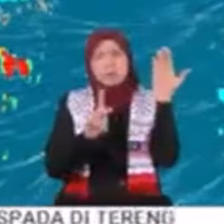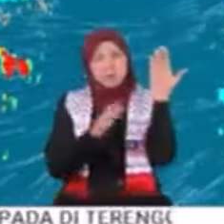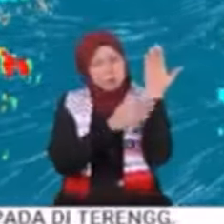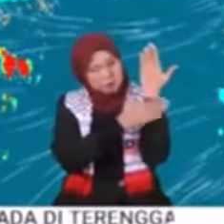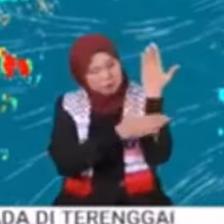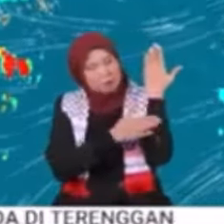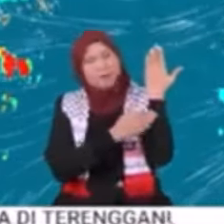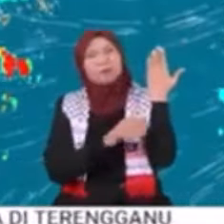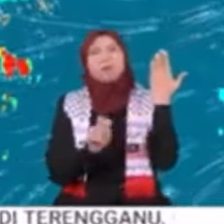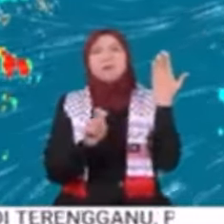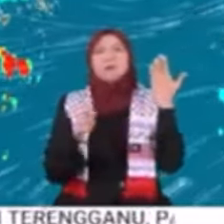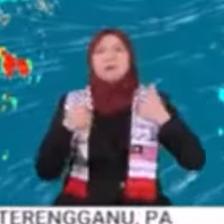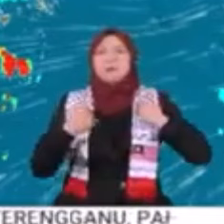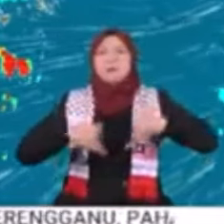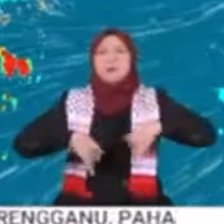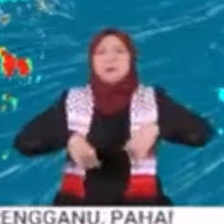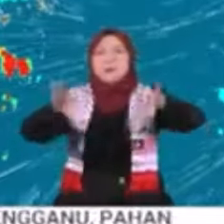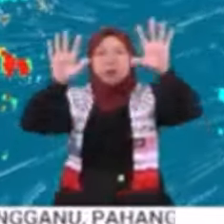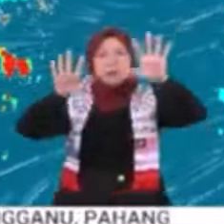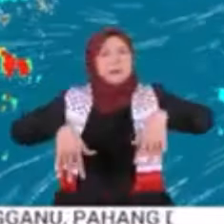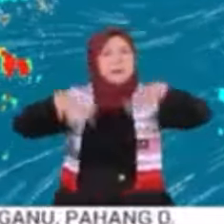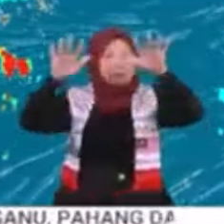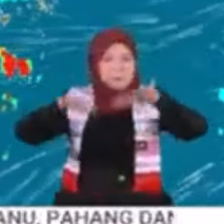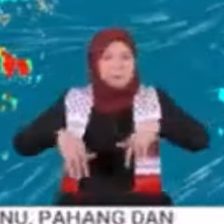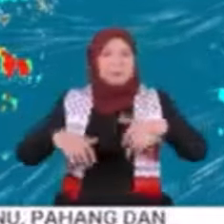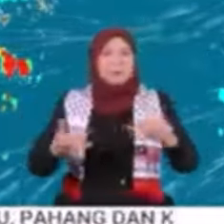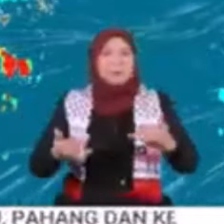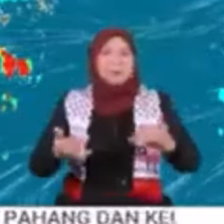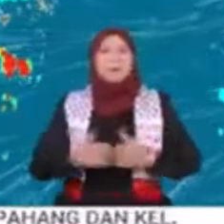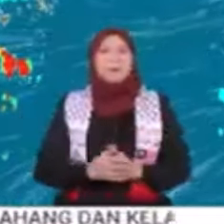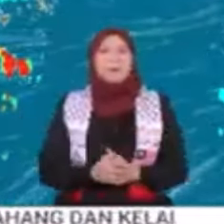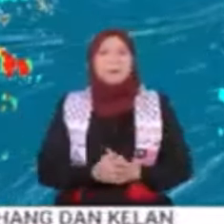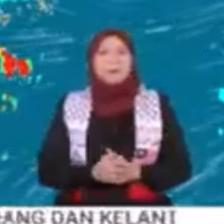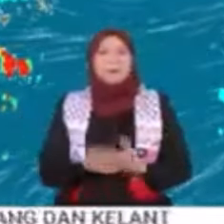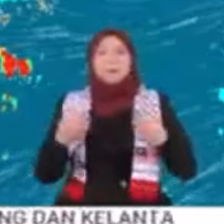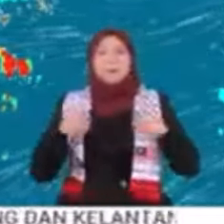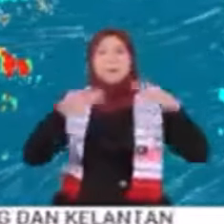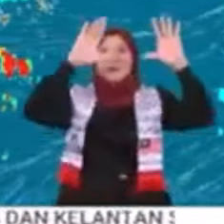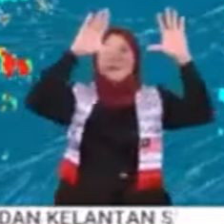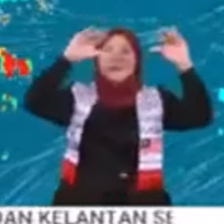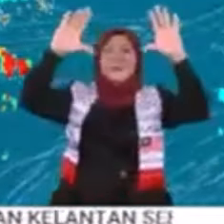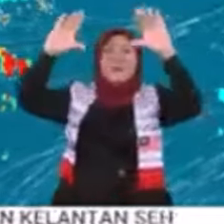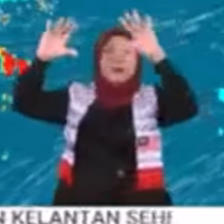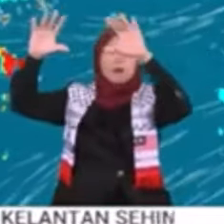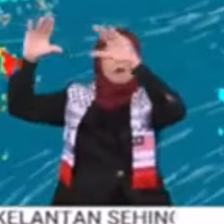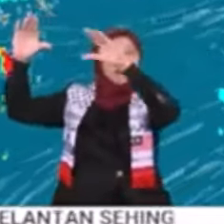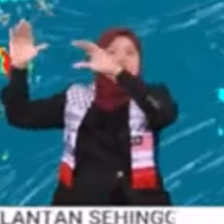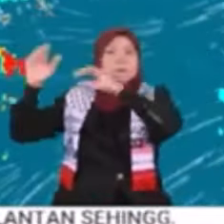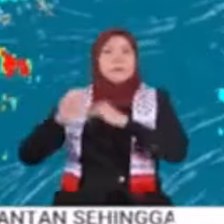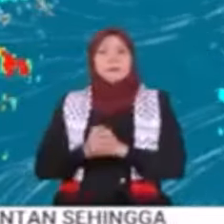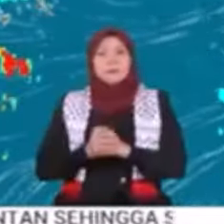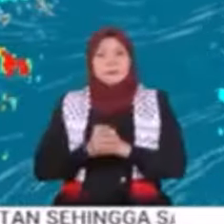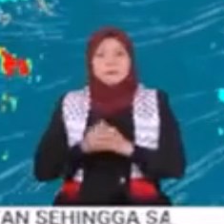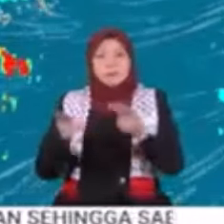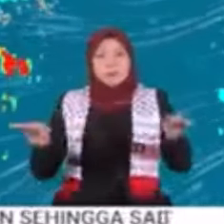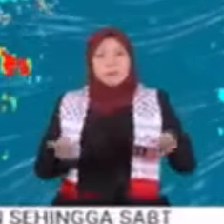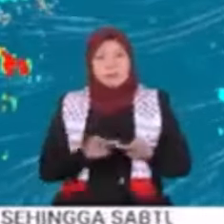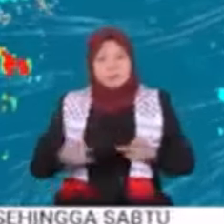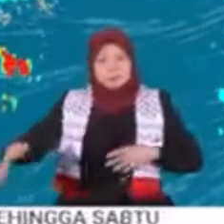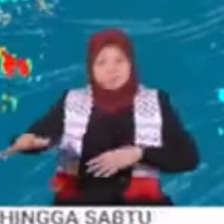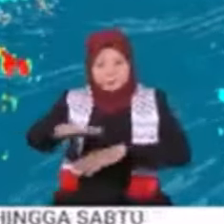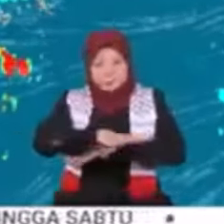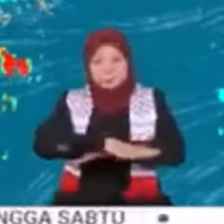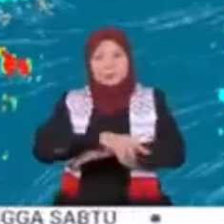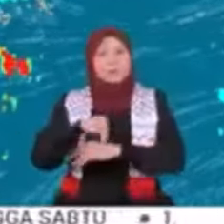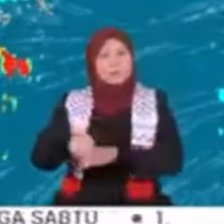sedang mengalami keadaan hujan yang berterusan. Pada ketika ini, terdapat kelompok awan aktif yang berlaku di sekitar kawasan